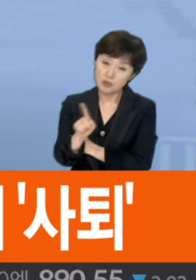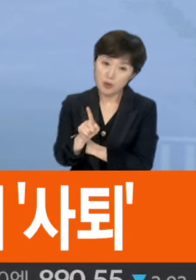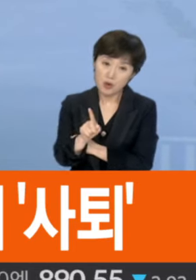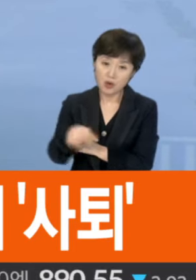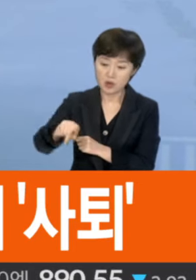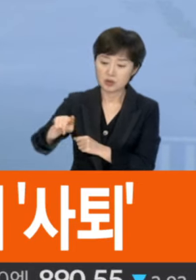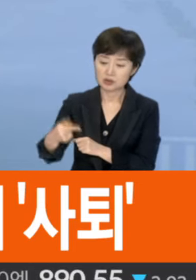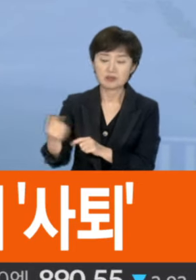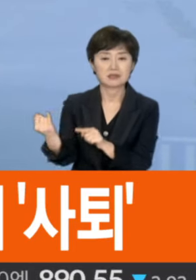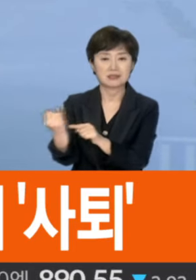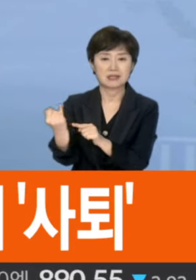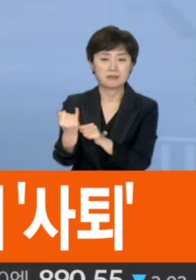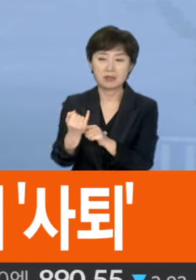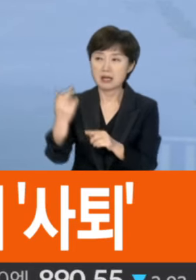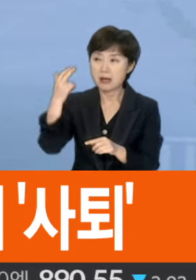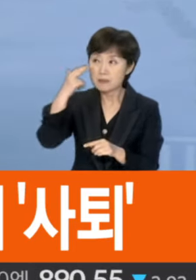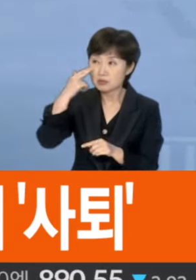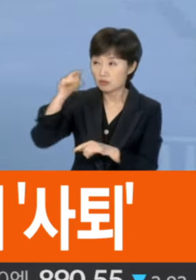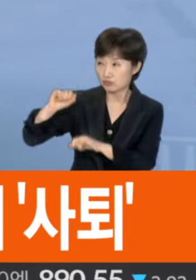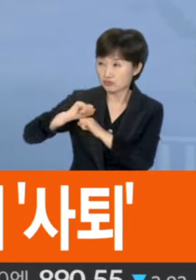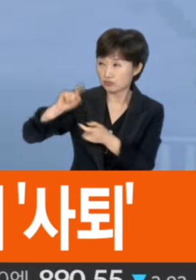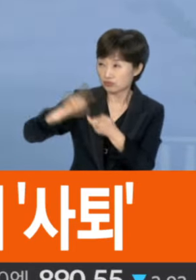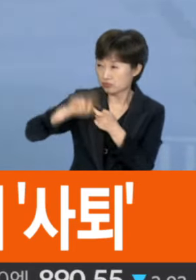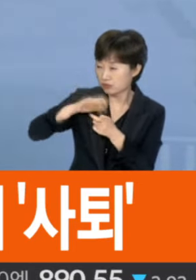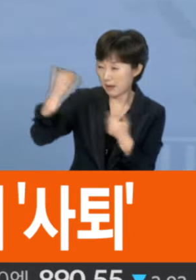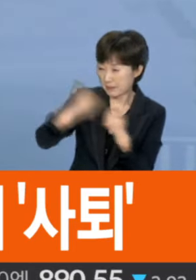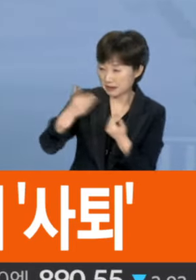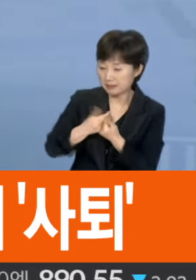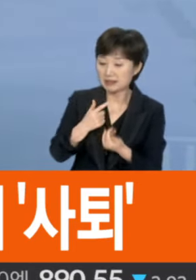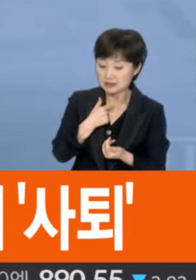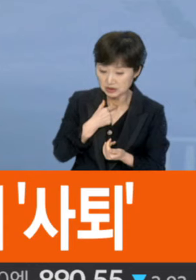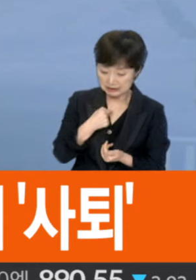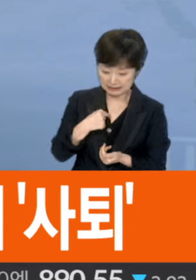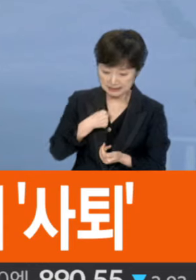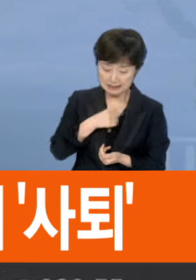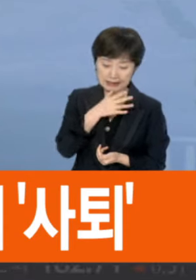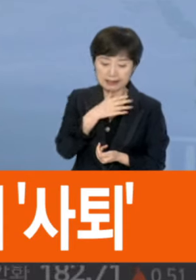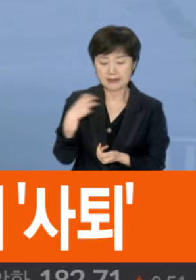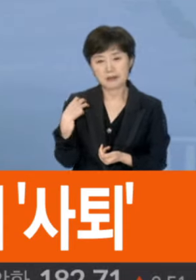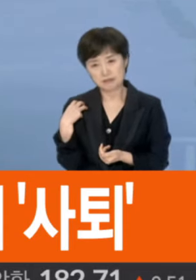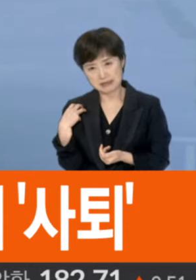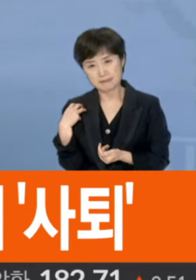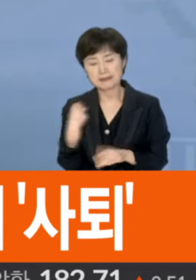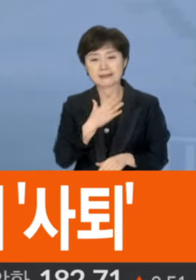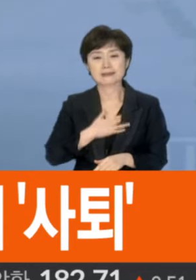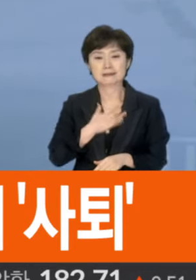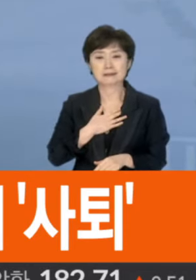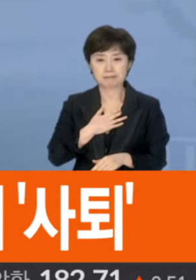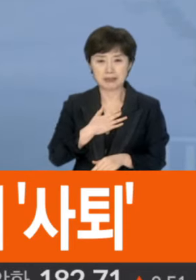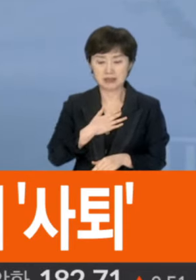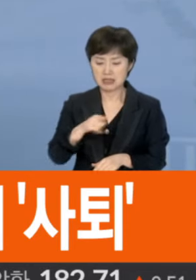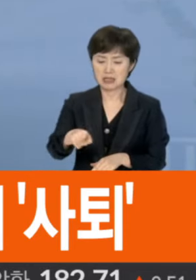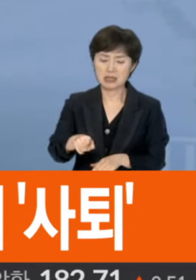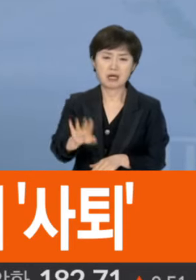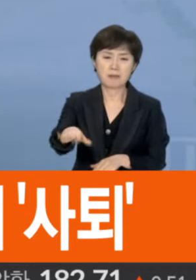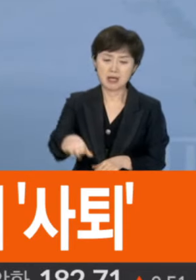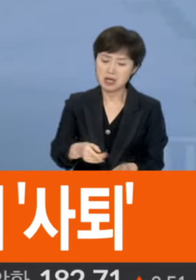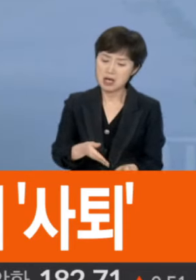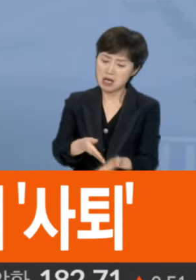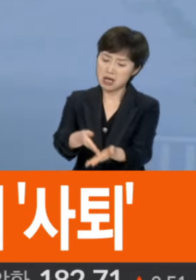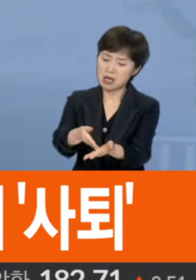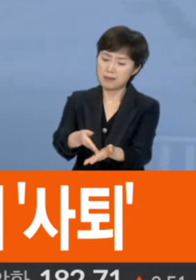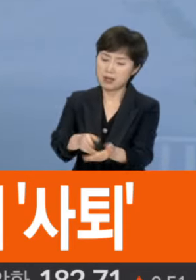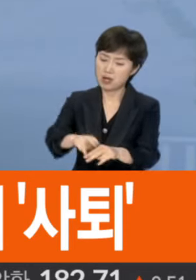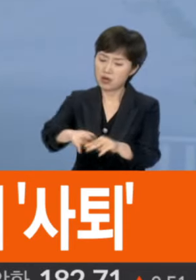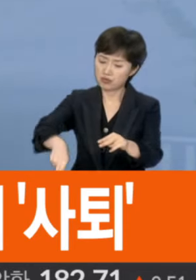전 운영위원의 한미연합훈련 반대 활동 이력으로 논란이 일자 이에 부담을 느낀 민주당 지도부는 시민사회 측에